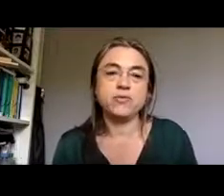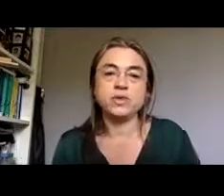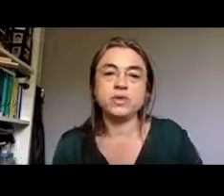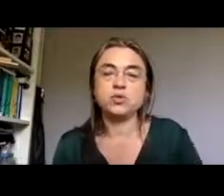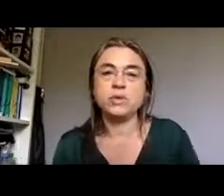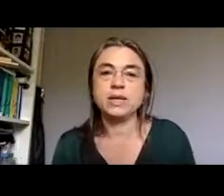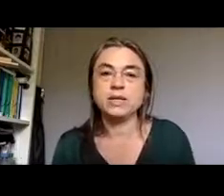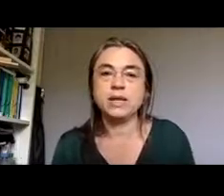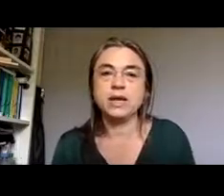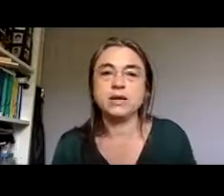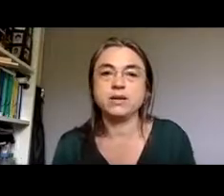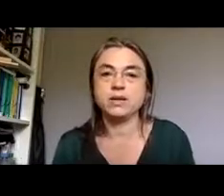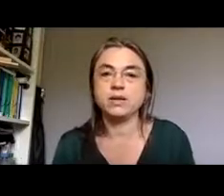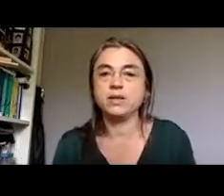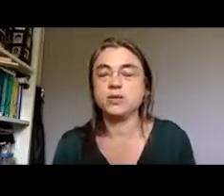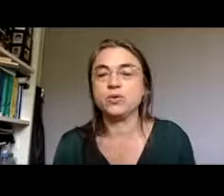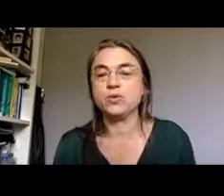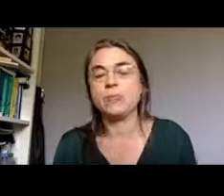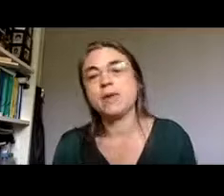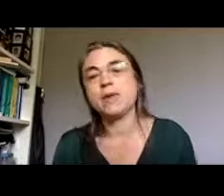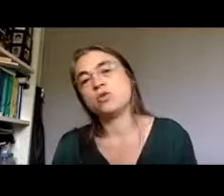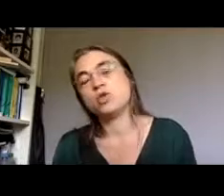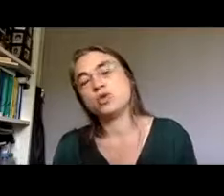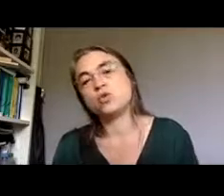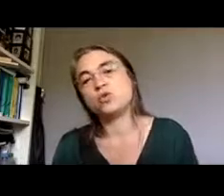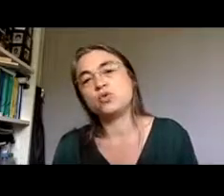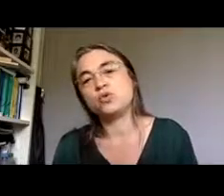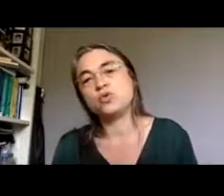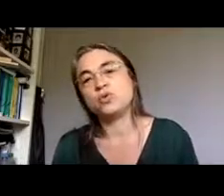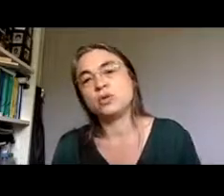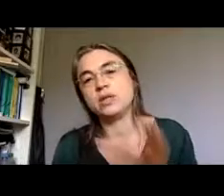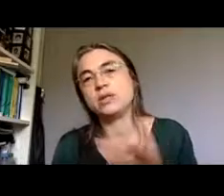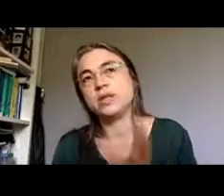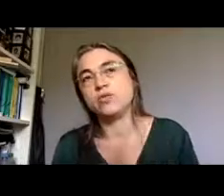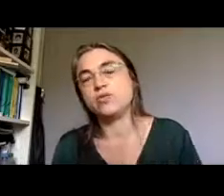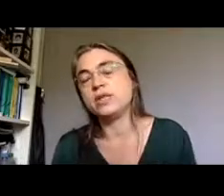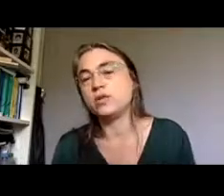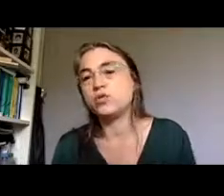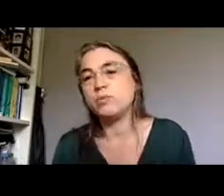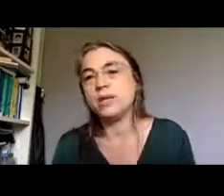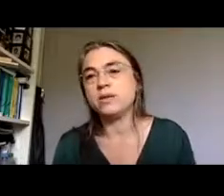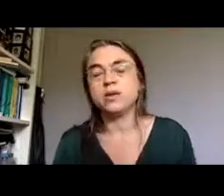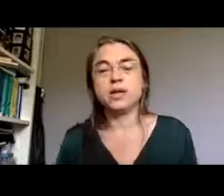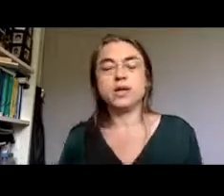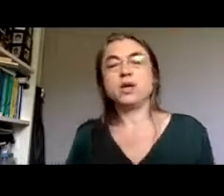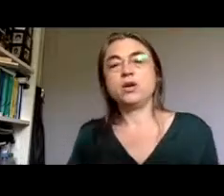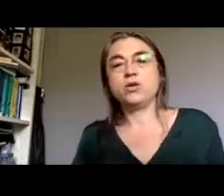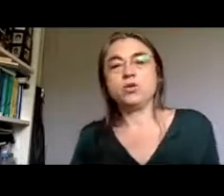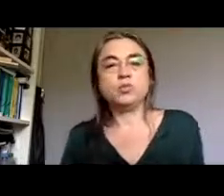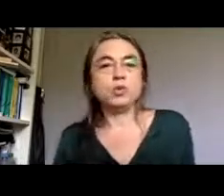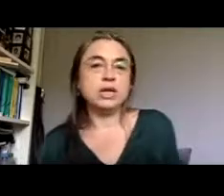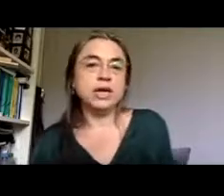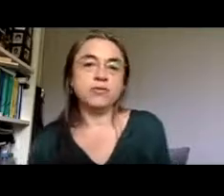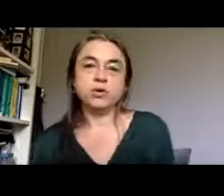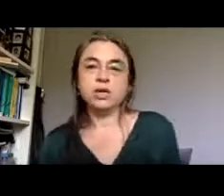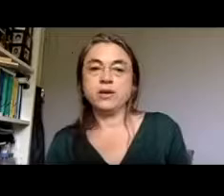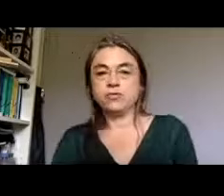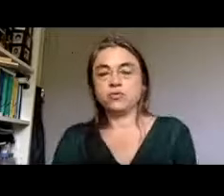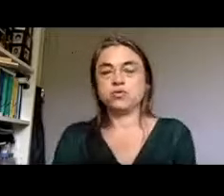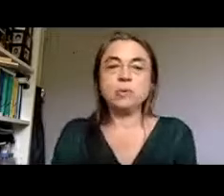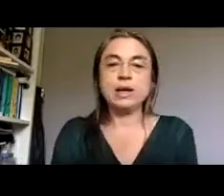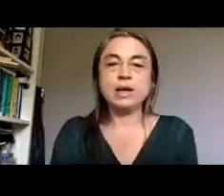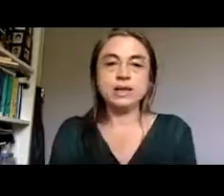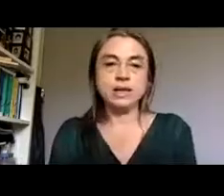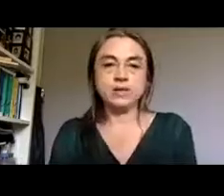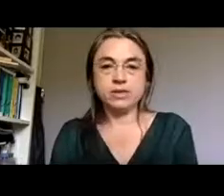par la Fondation Maladies Rares et chercheurs sociaux qui est du volet sciences humaines du projet Life for Deaf